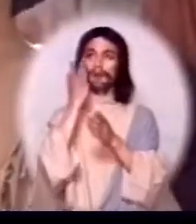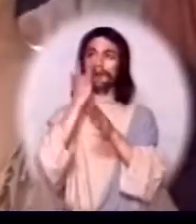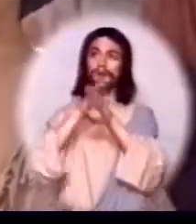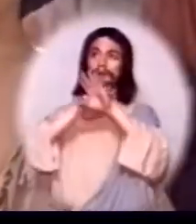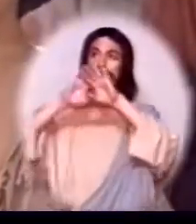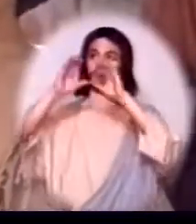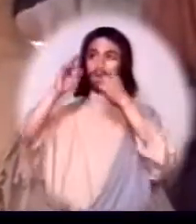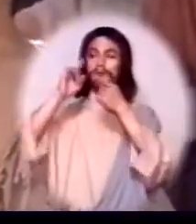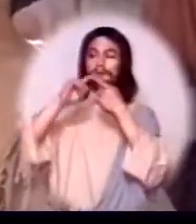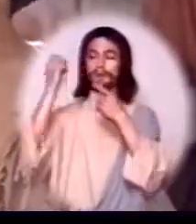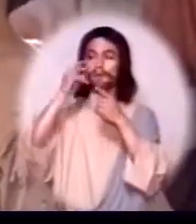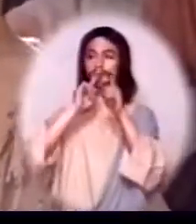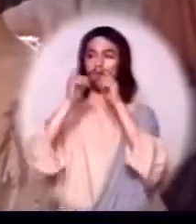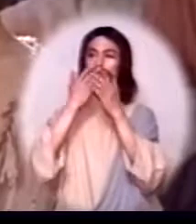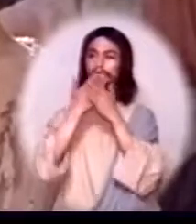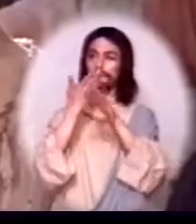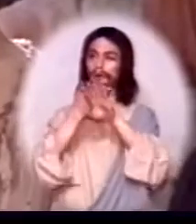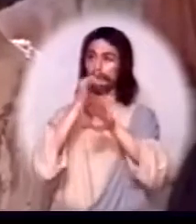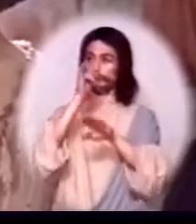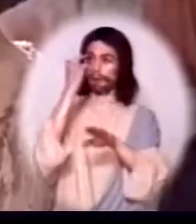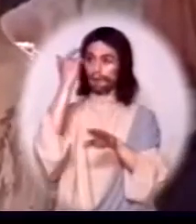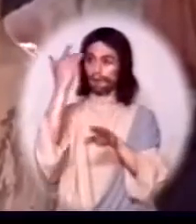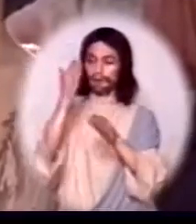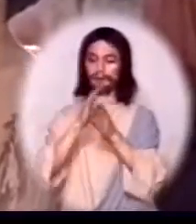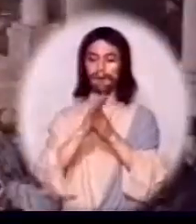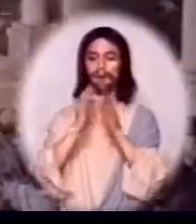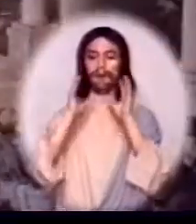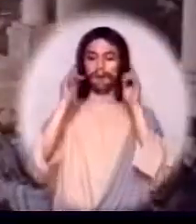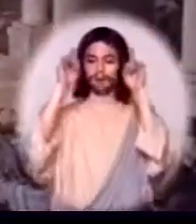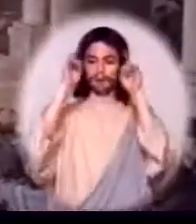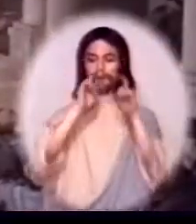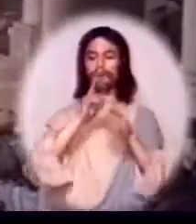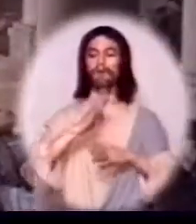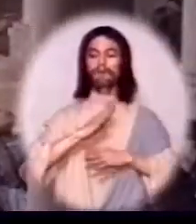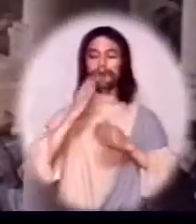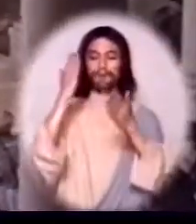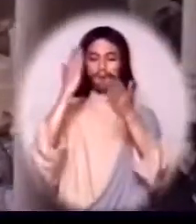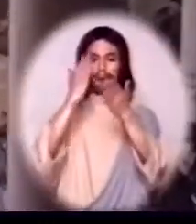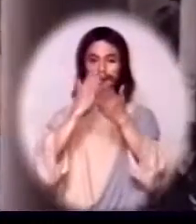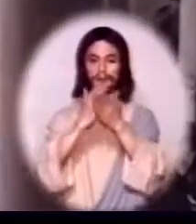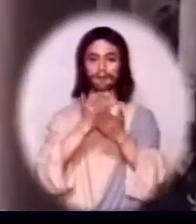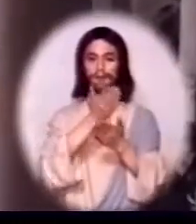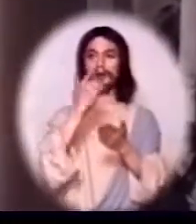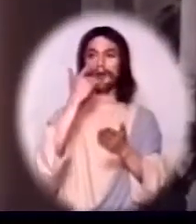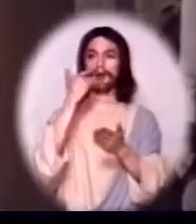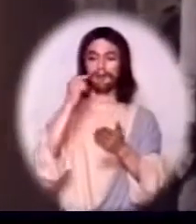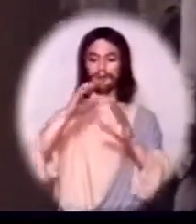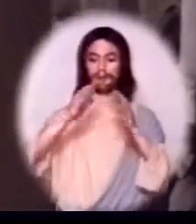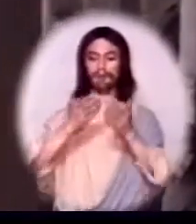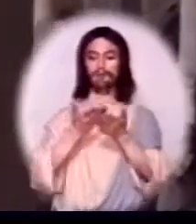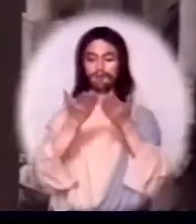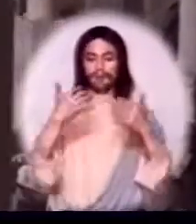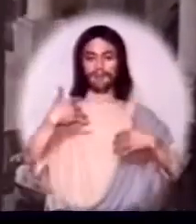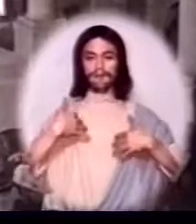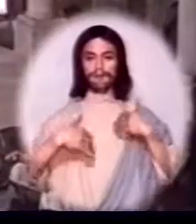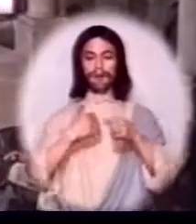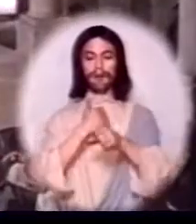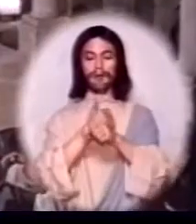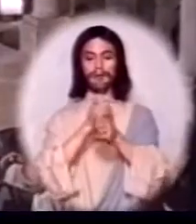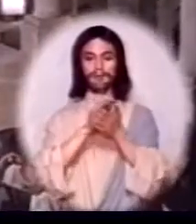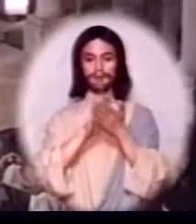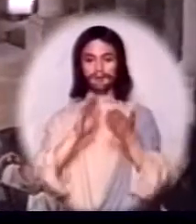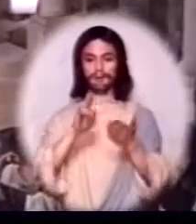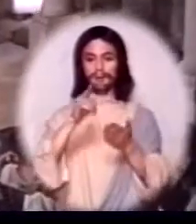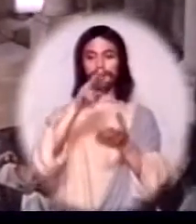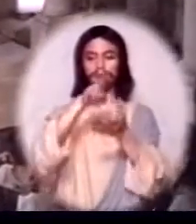천국에 대해 다시 말씀해 주세요. 또 다른 것도 있나요? 어린 양들아, 무서워 말라. 너희 아버지께서 그 나라를 주시기를